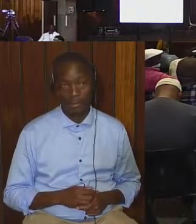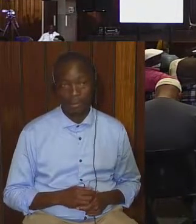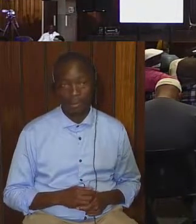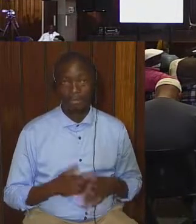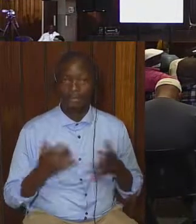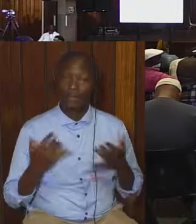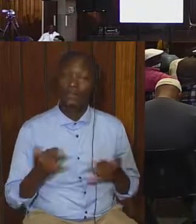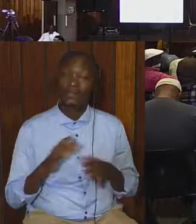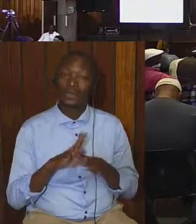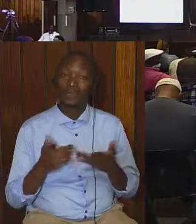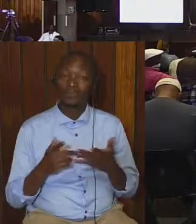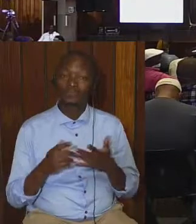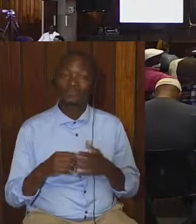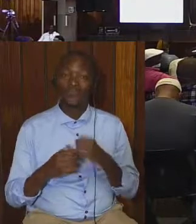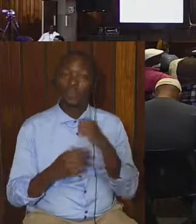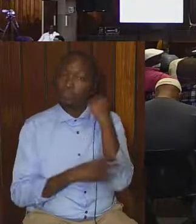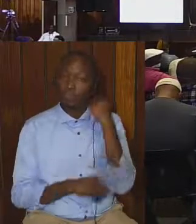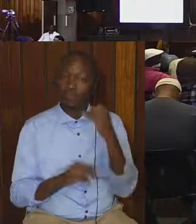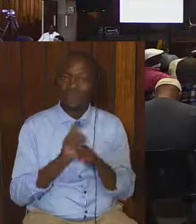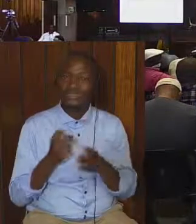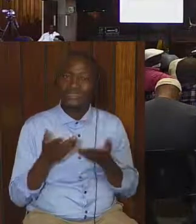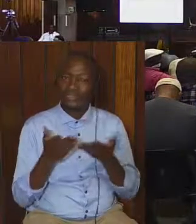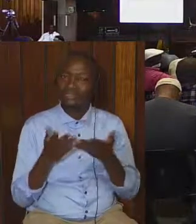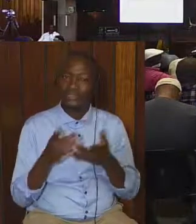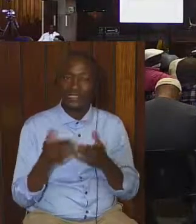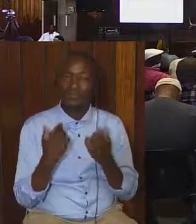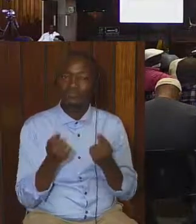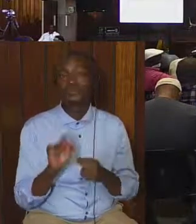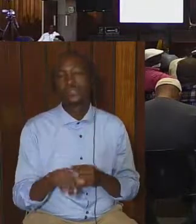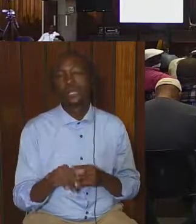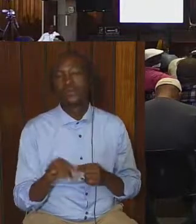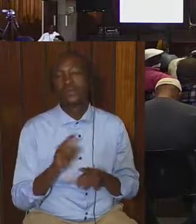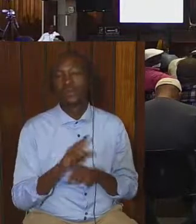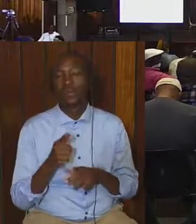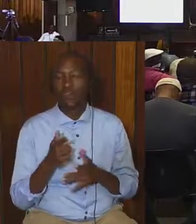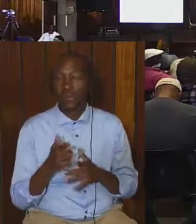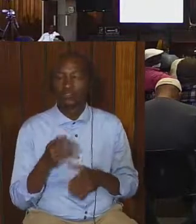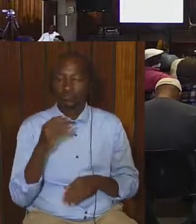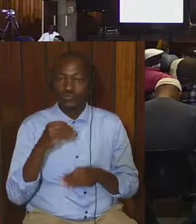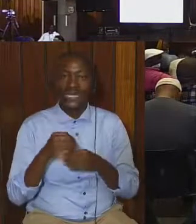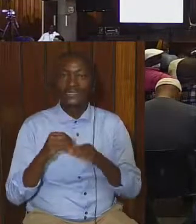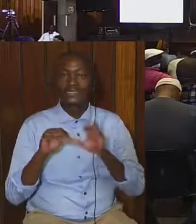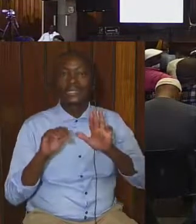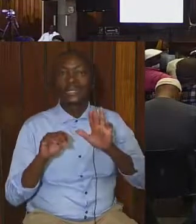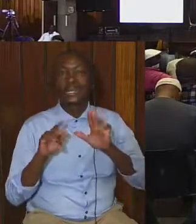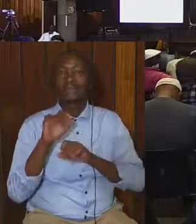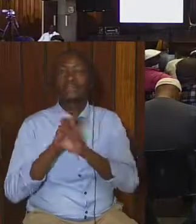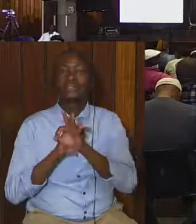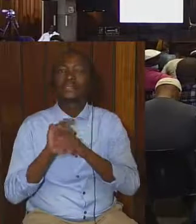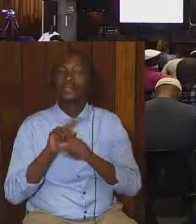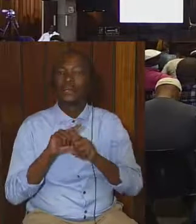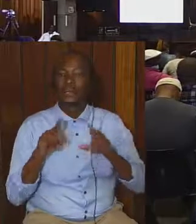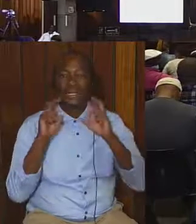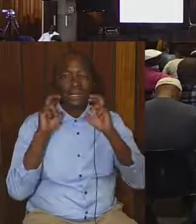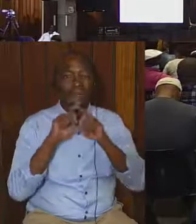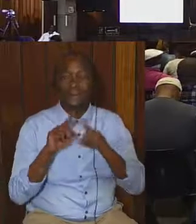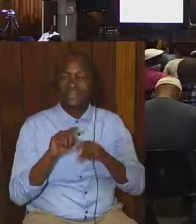Khona manje kule poor service ayenzako ufuna ukufaka 9% mara amabhasi